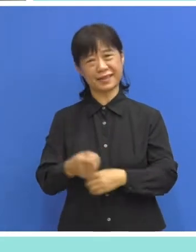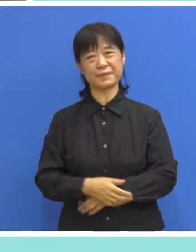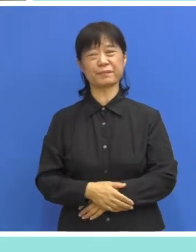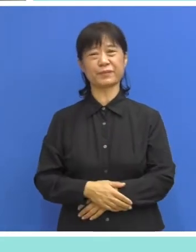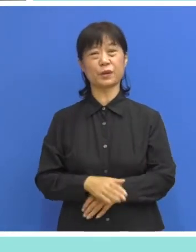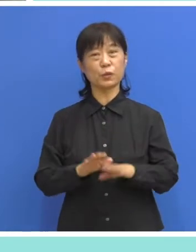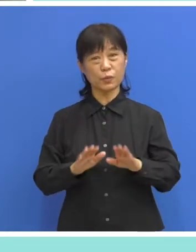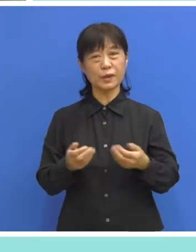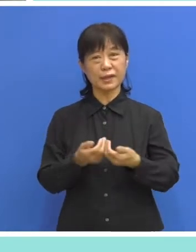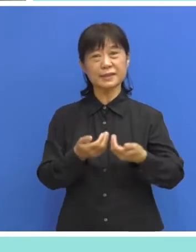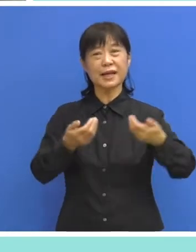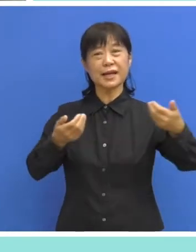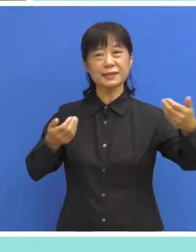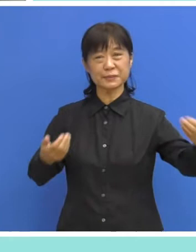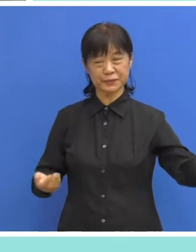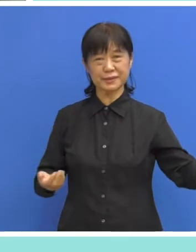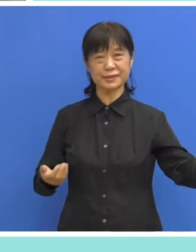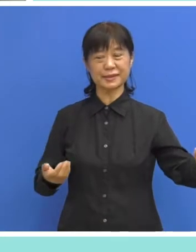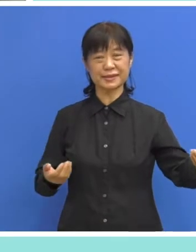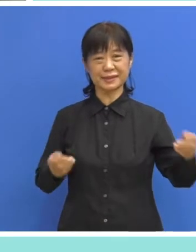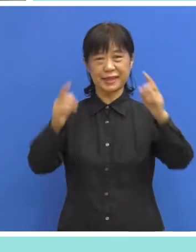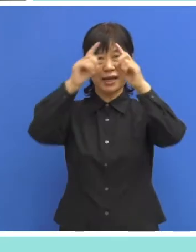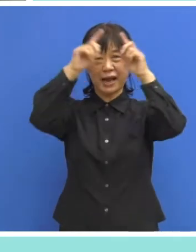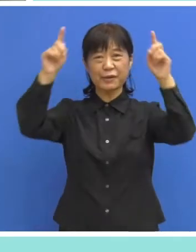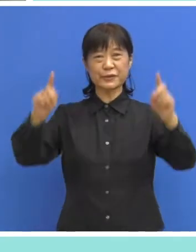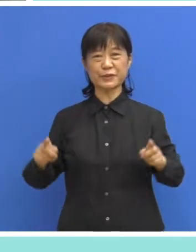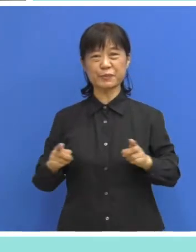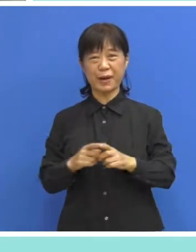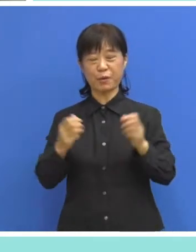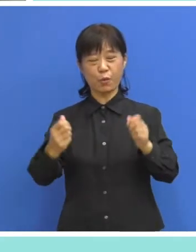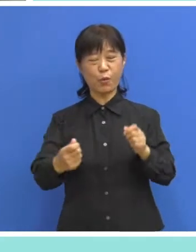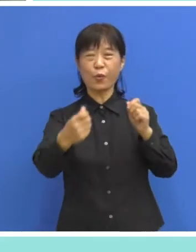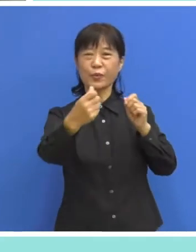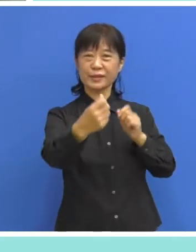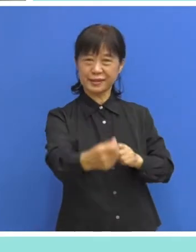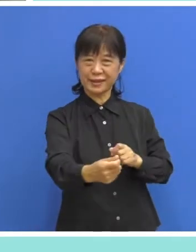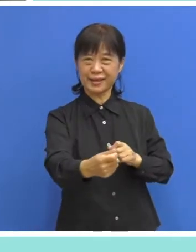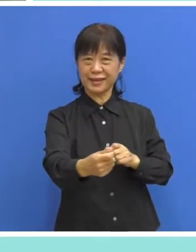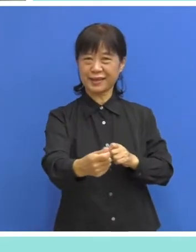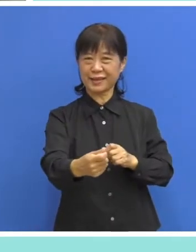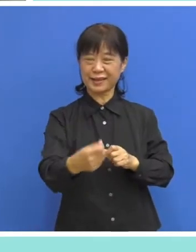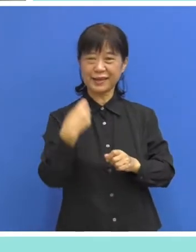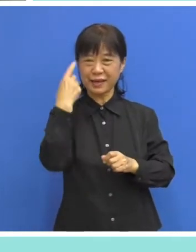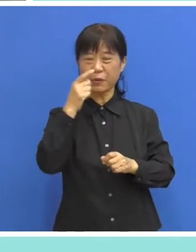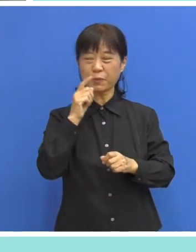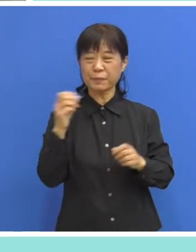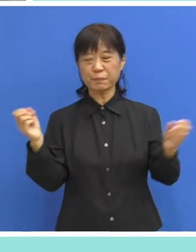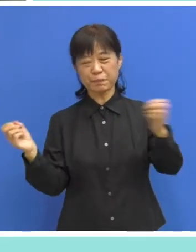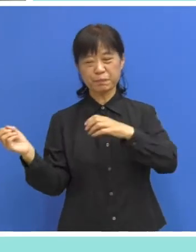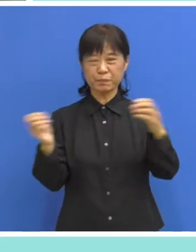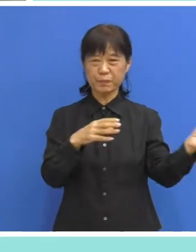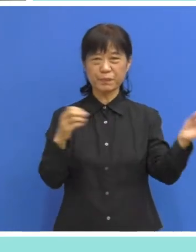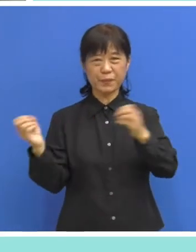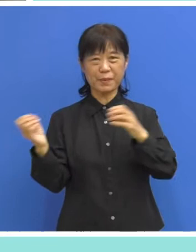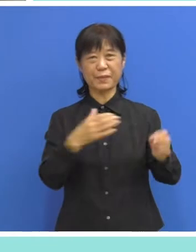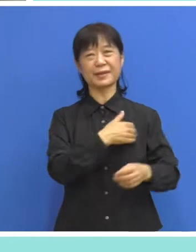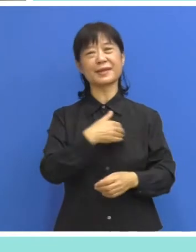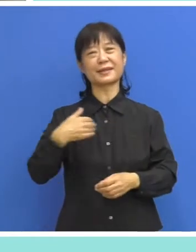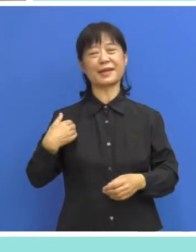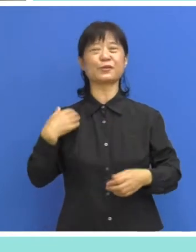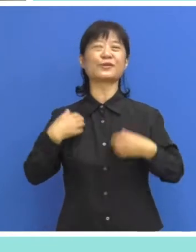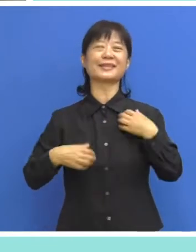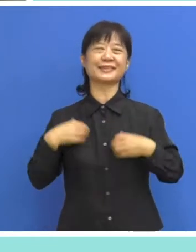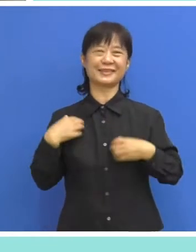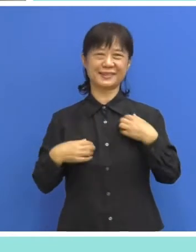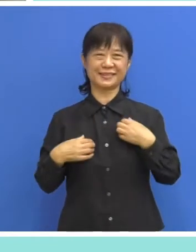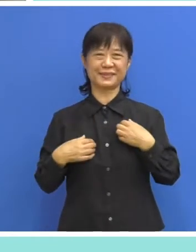ど、久しぶりにですね、こうやってアクリル板越しではありますけど久保さんのお顔を見れてですね、嬉しいです。 ありがとう